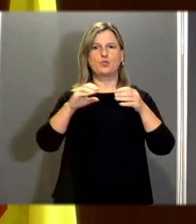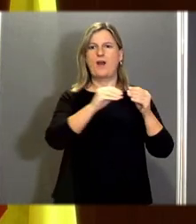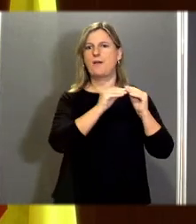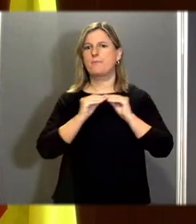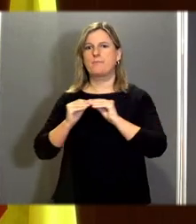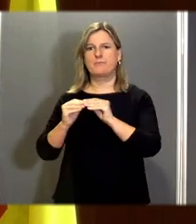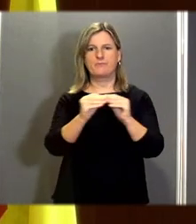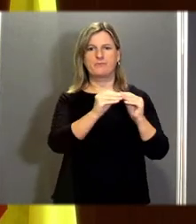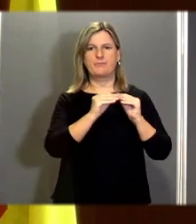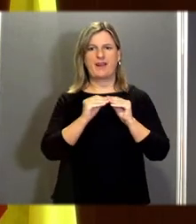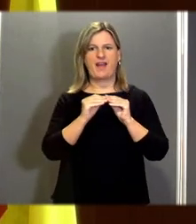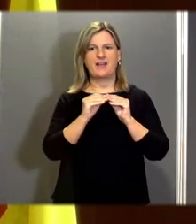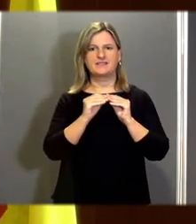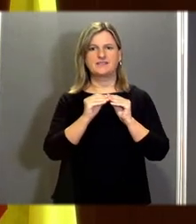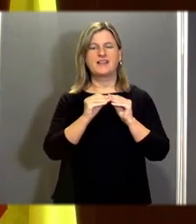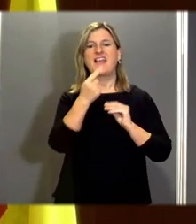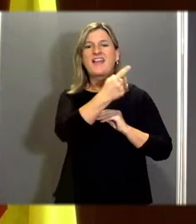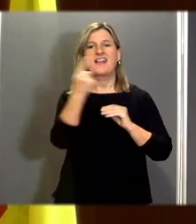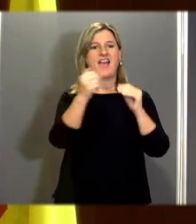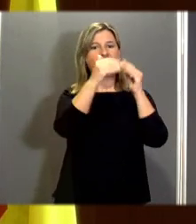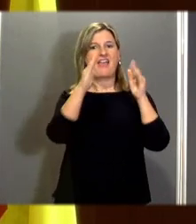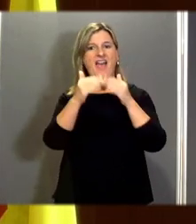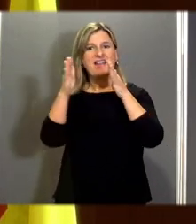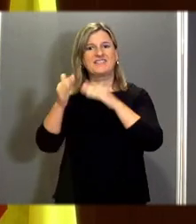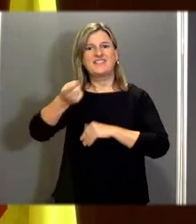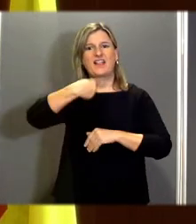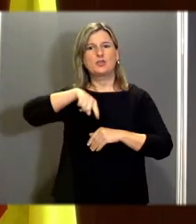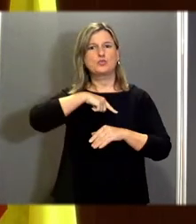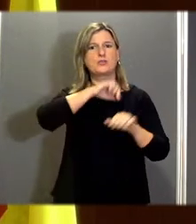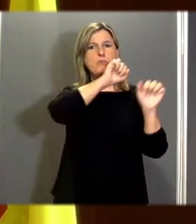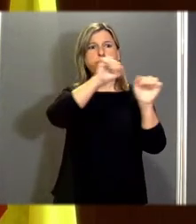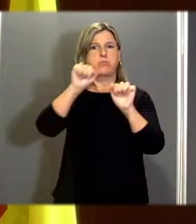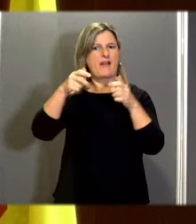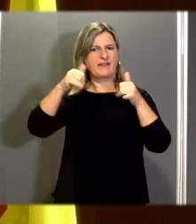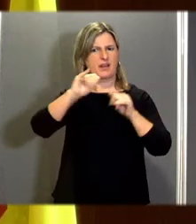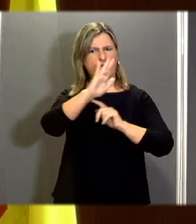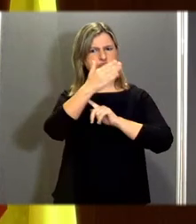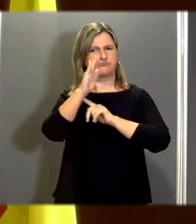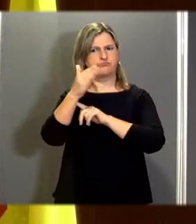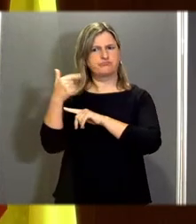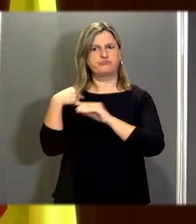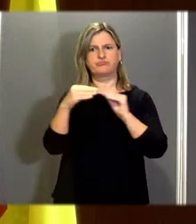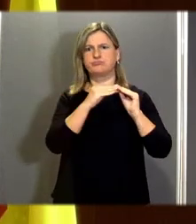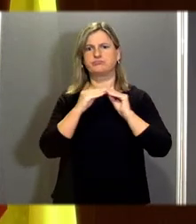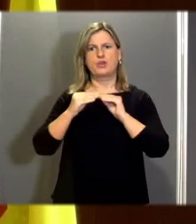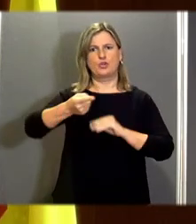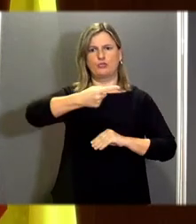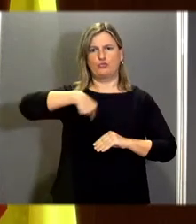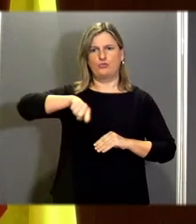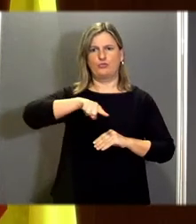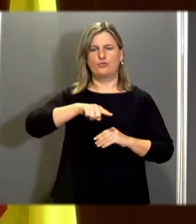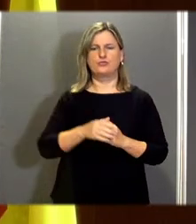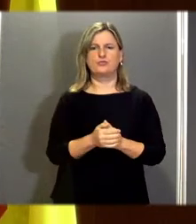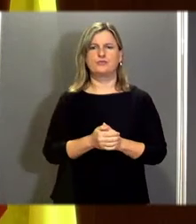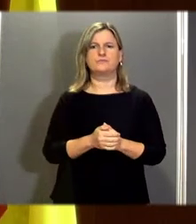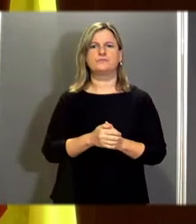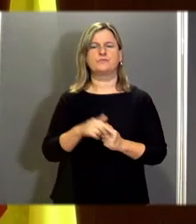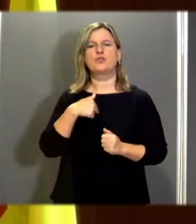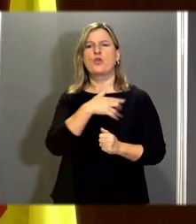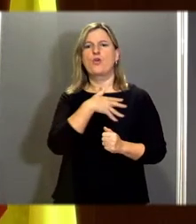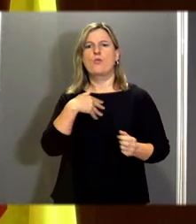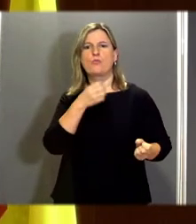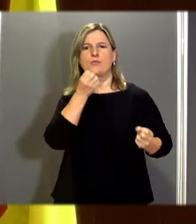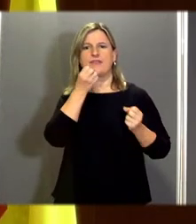als plantejaments de cada entitat. I aquí sí que vull dir, i també s'ha plantejat durant